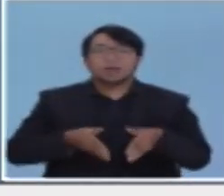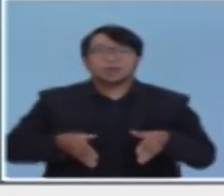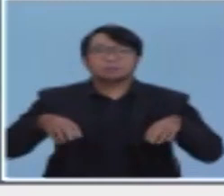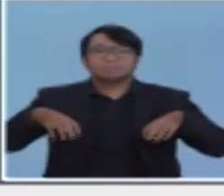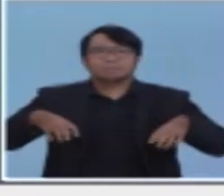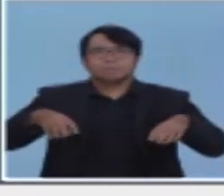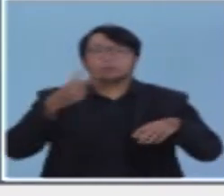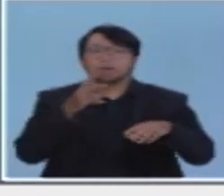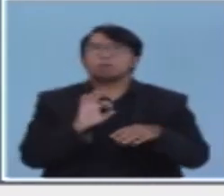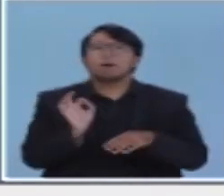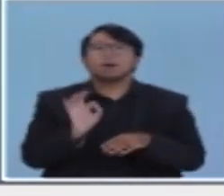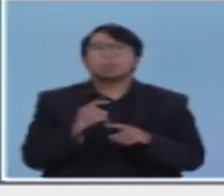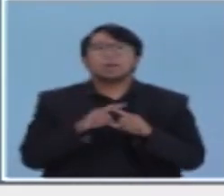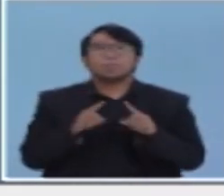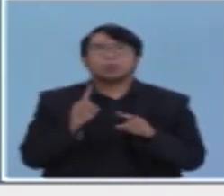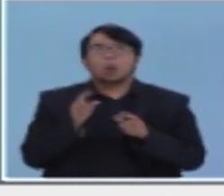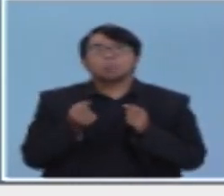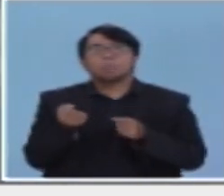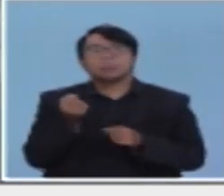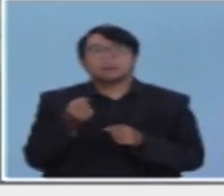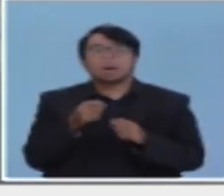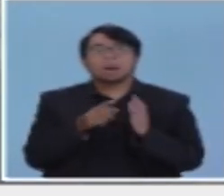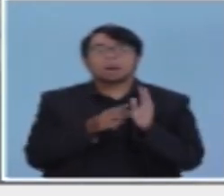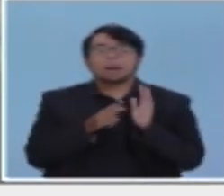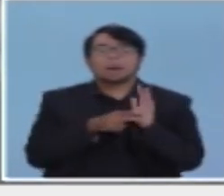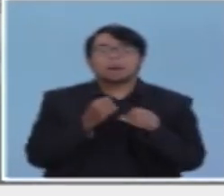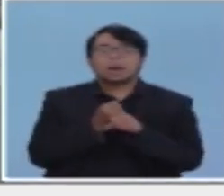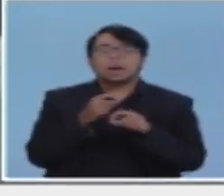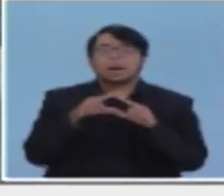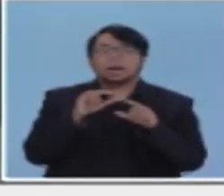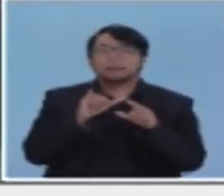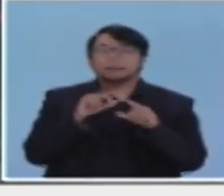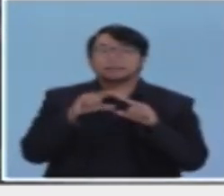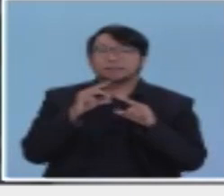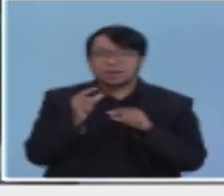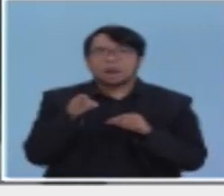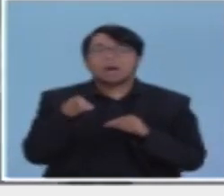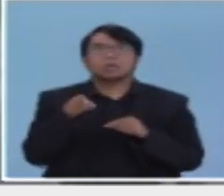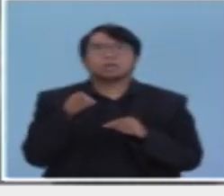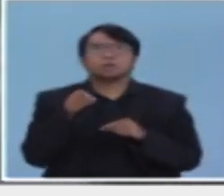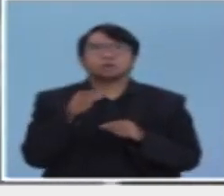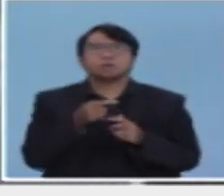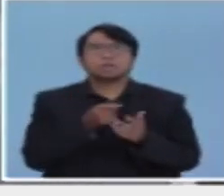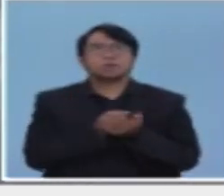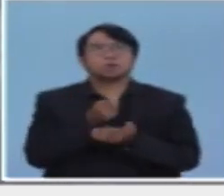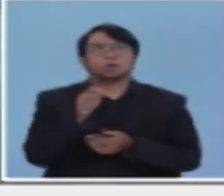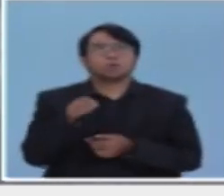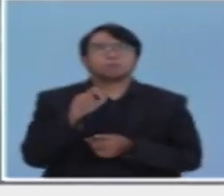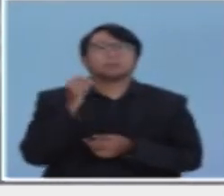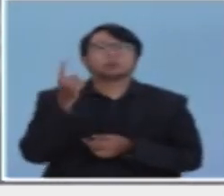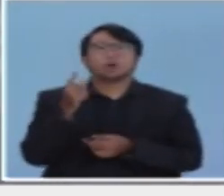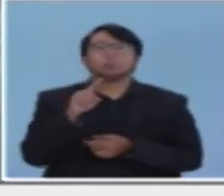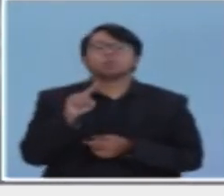Pasar Anyar, ini masih harus terus kita tegakkan disiplinnya dan kita akan terapkan sanksi mulai besok. Jadi tidak